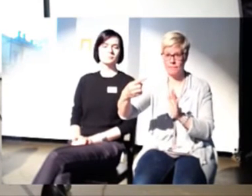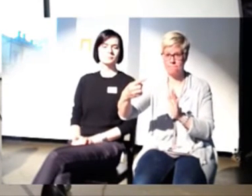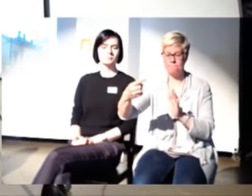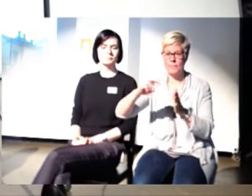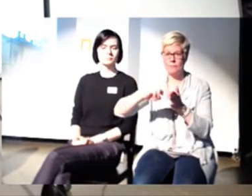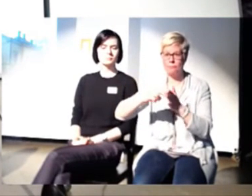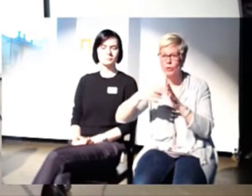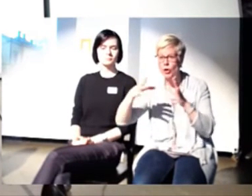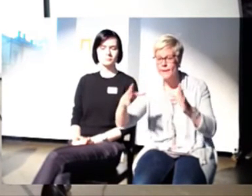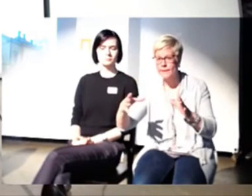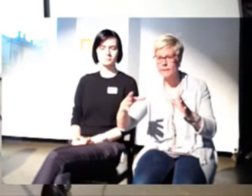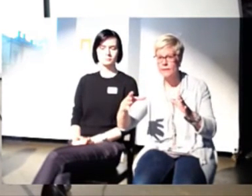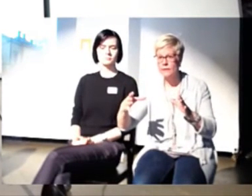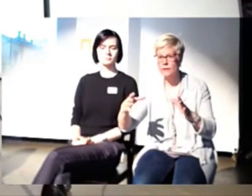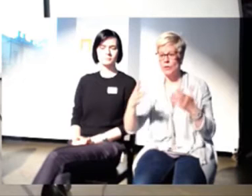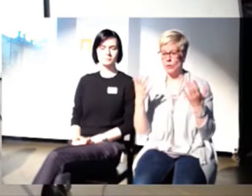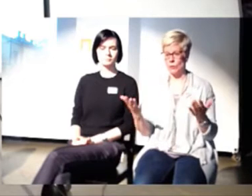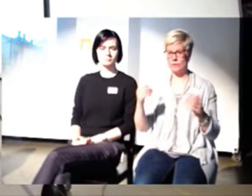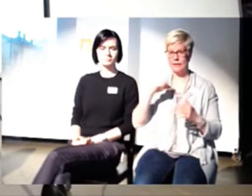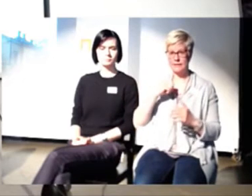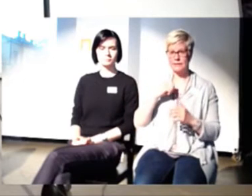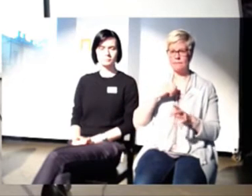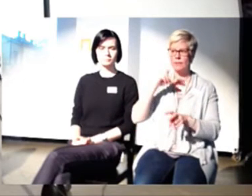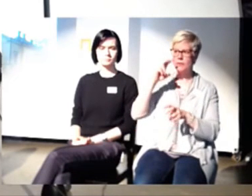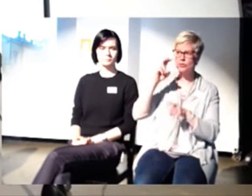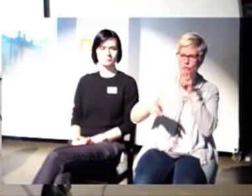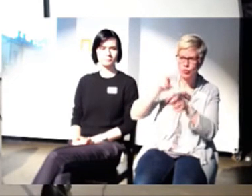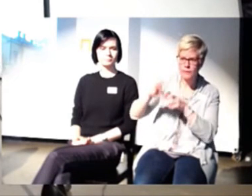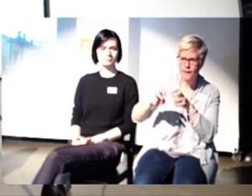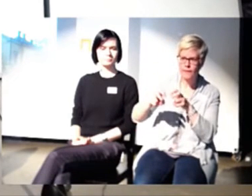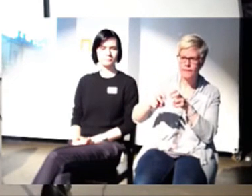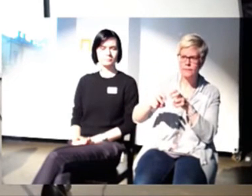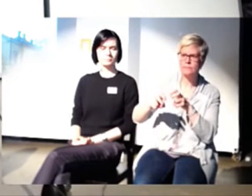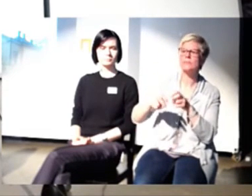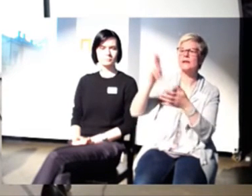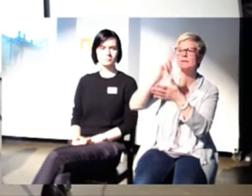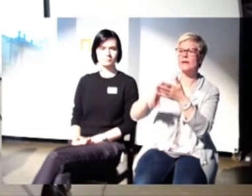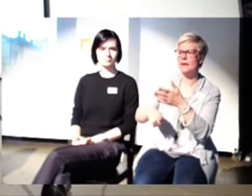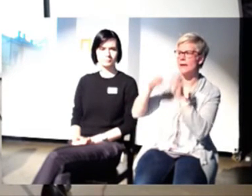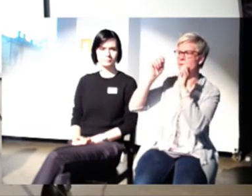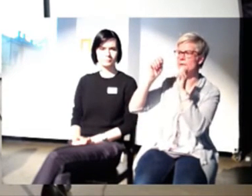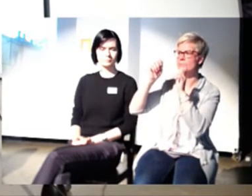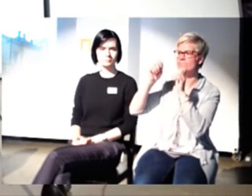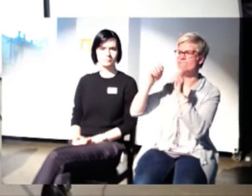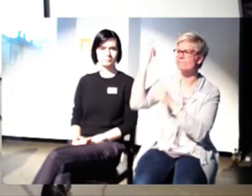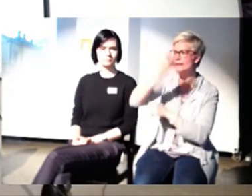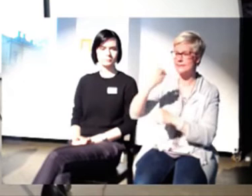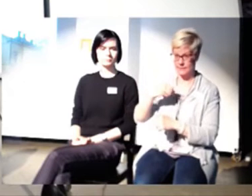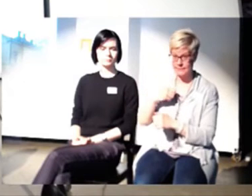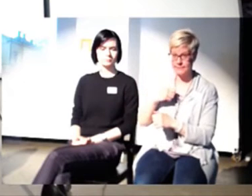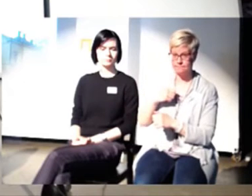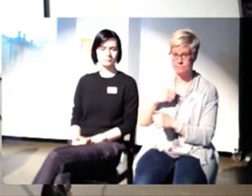itse tällä kertaa itse tutkimme ja kyselemme ja haemme näitä taiteilijoita sillä tavalla. Mutta jatkossa tietysti on